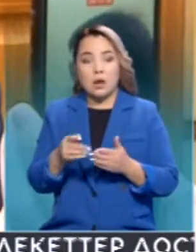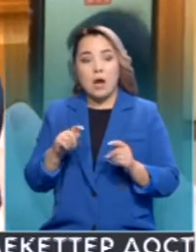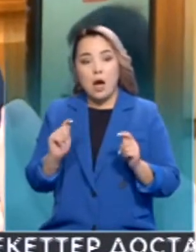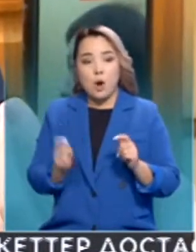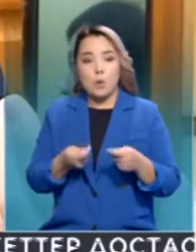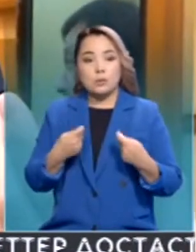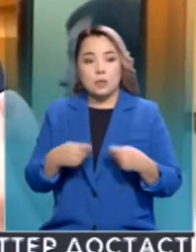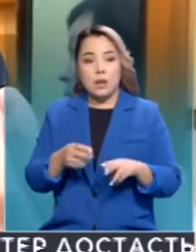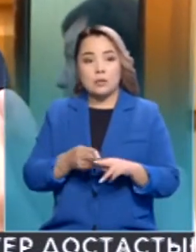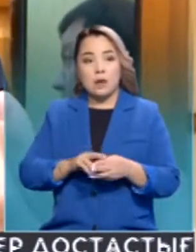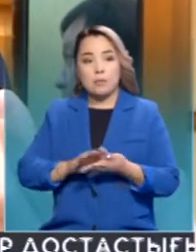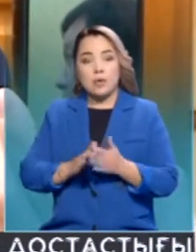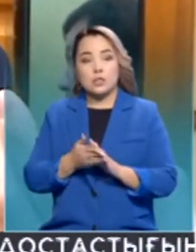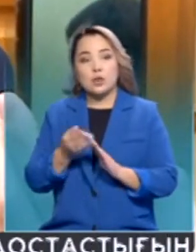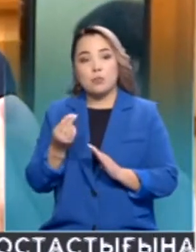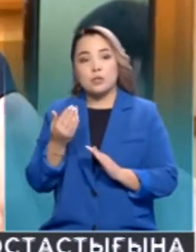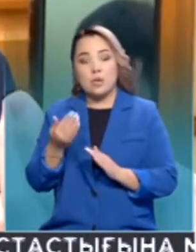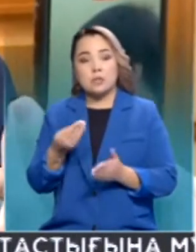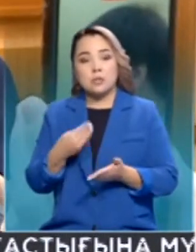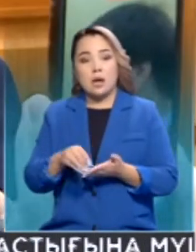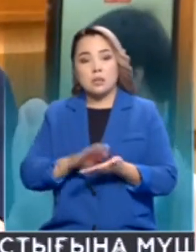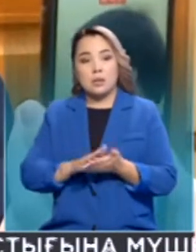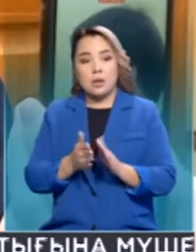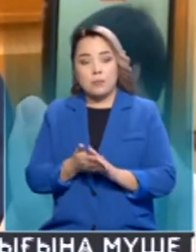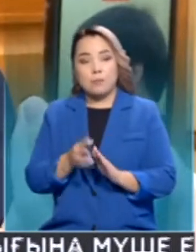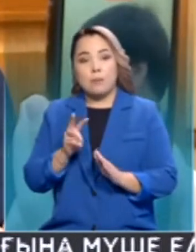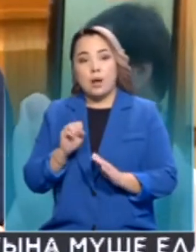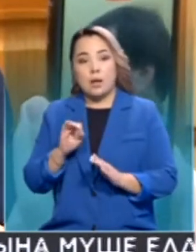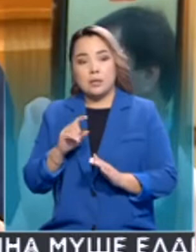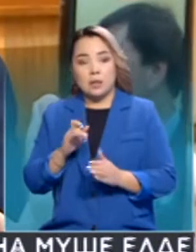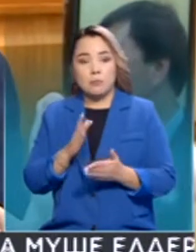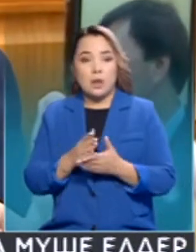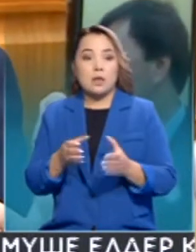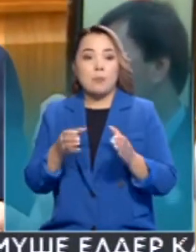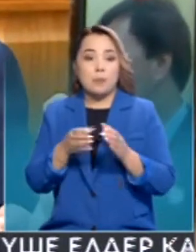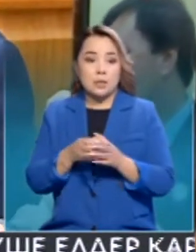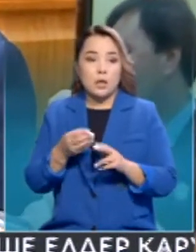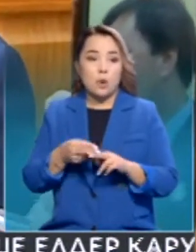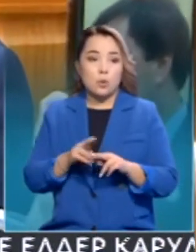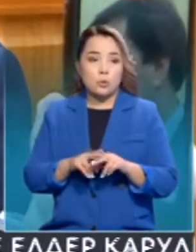аукцион арқылы, биржа арқылы сатып алу керек болады майнинг компаниялары. Яғни бұл жерде